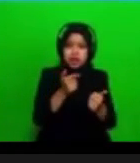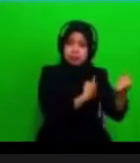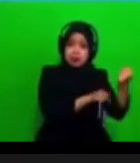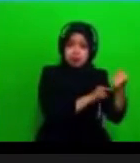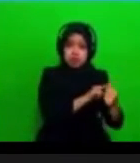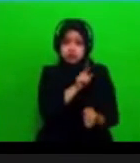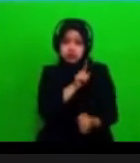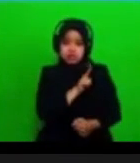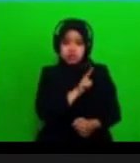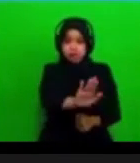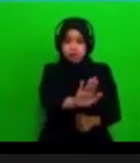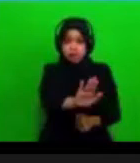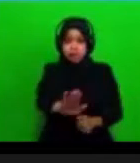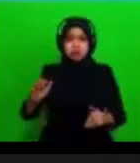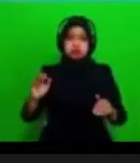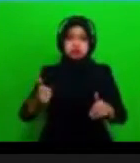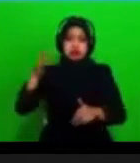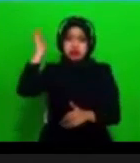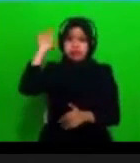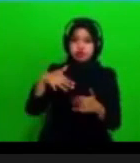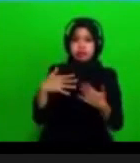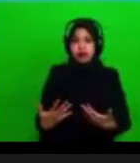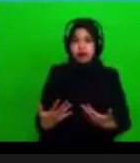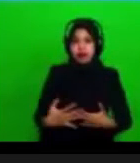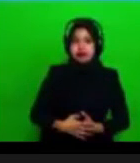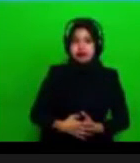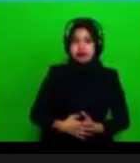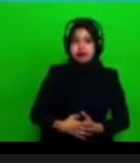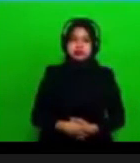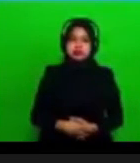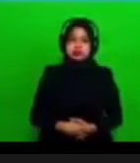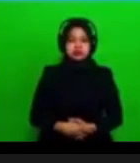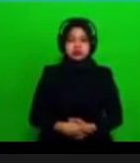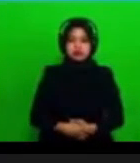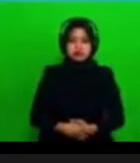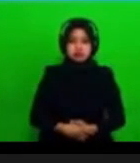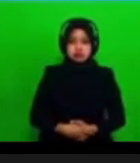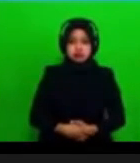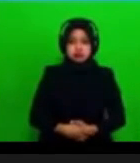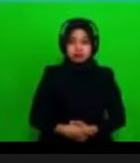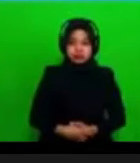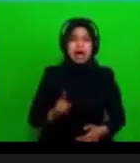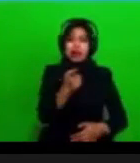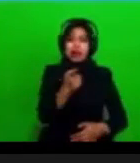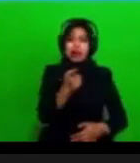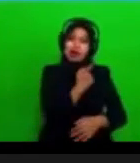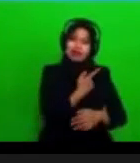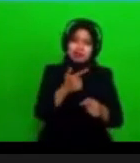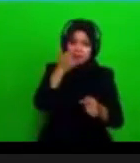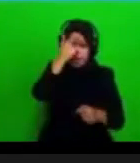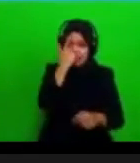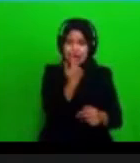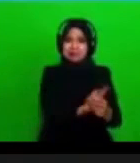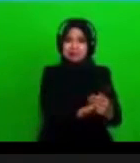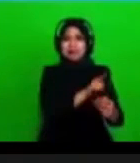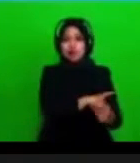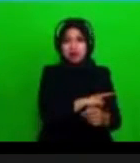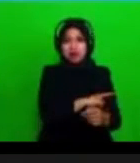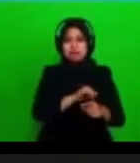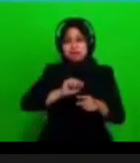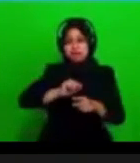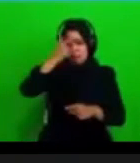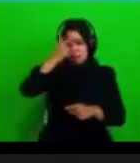baik, kompetensi-kompetensi masa kini dan masa depan, sampai sepanjang hayat. Nah, itu kemampuan belajar,